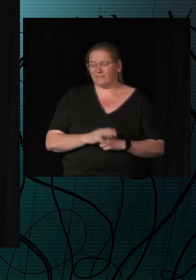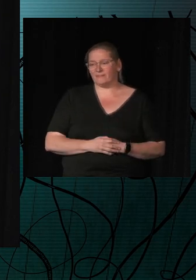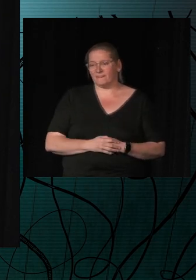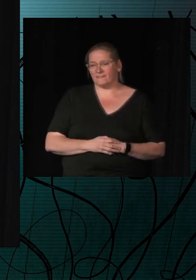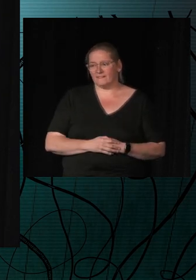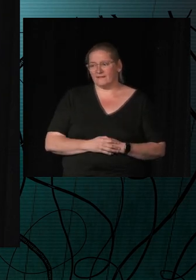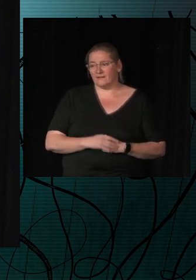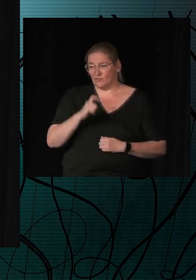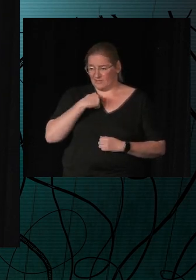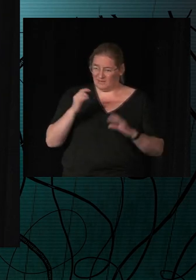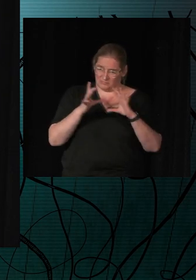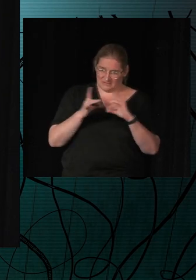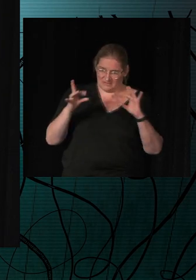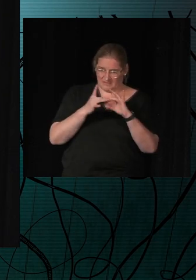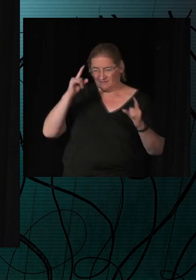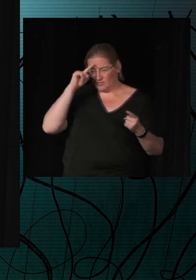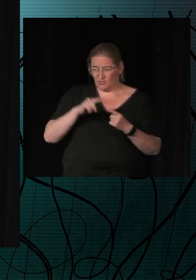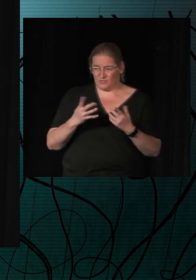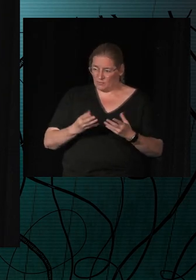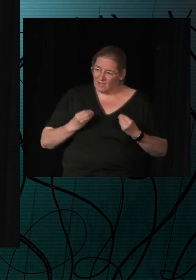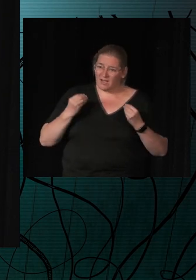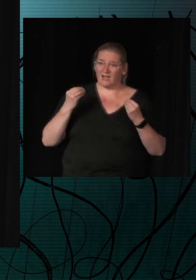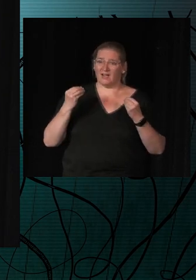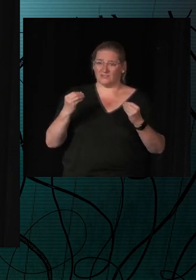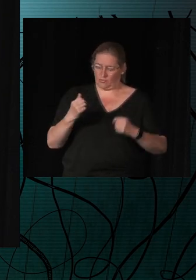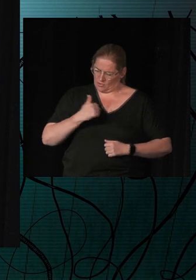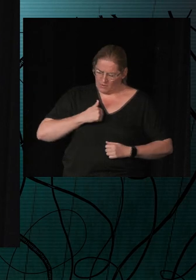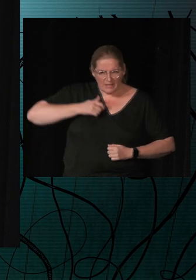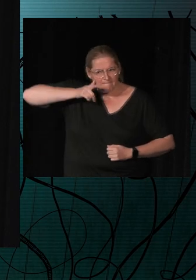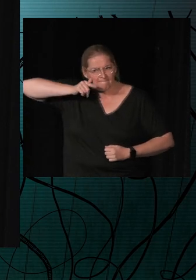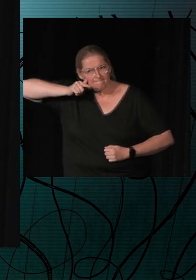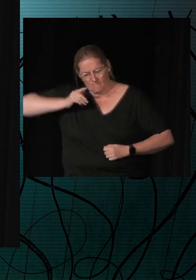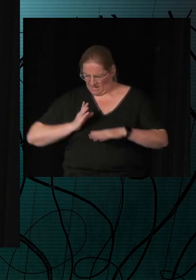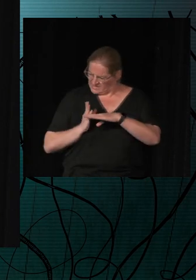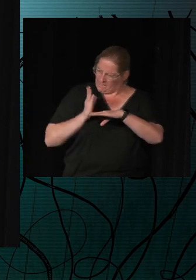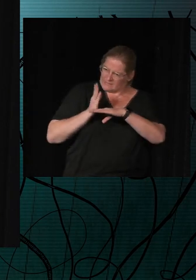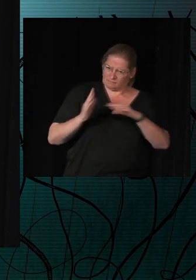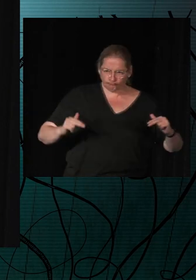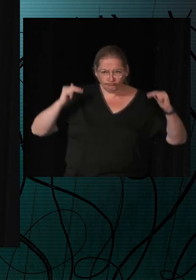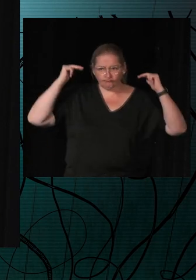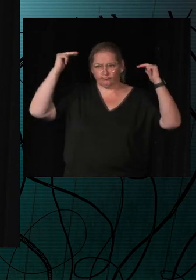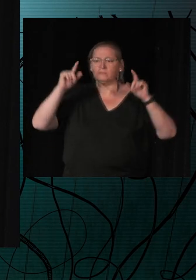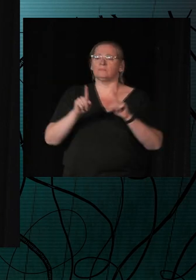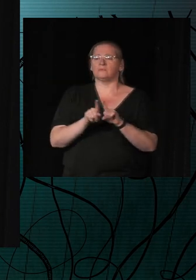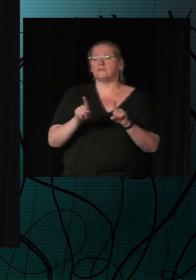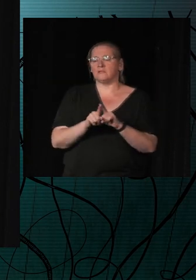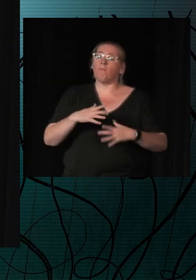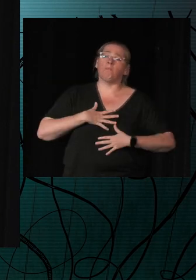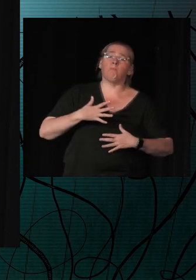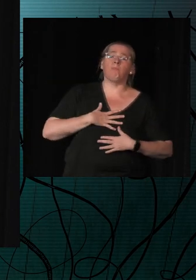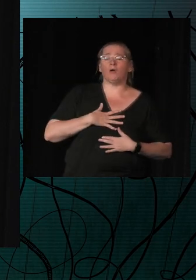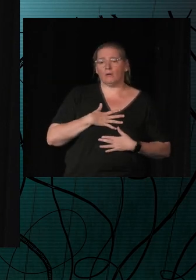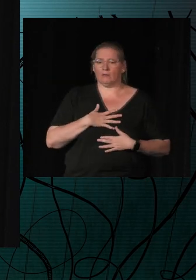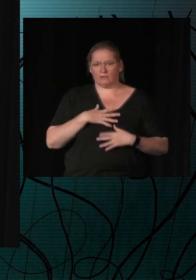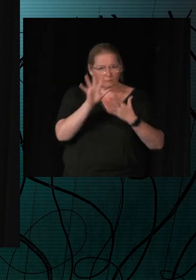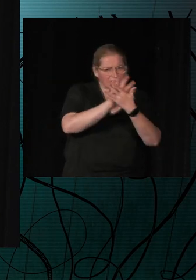concomitants comme je le disais pour aller vers C cette idée de dépassement de soi et donc de dépassement des formes de peur qui sont transmises par tous les éléments à